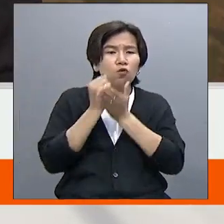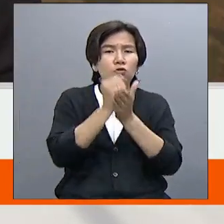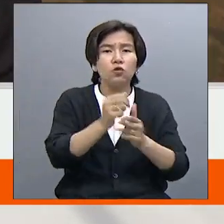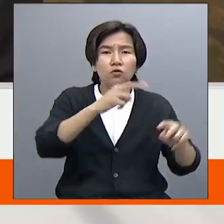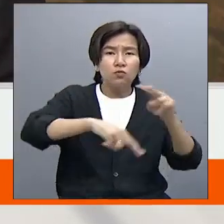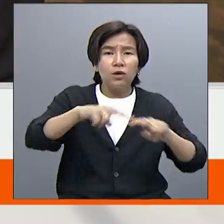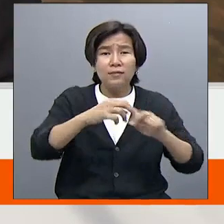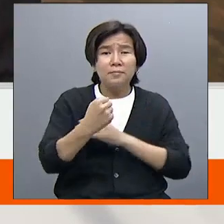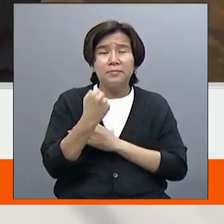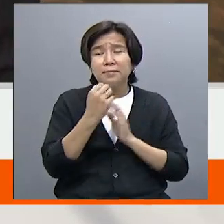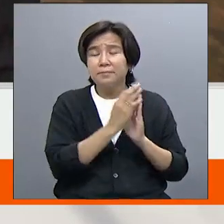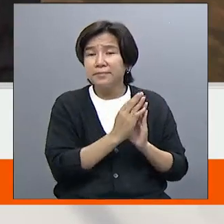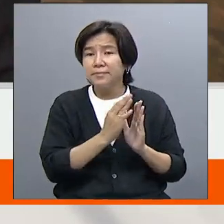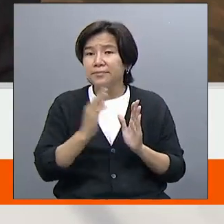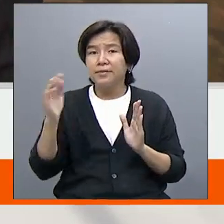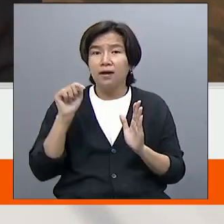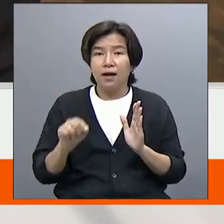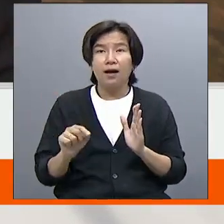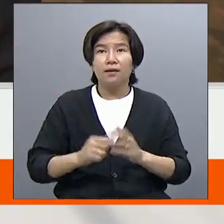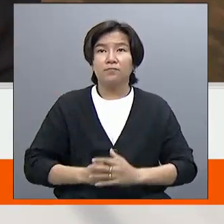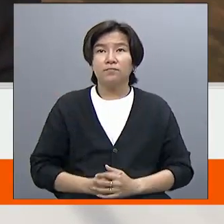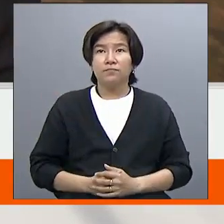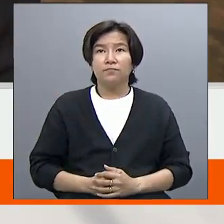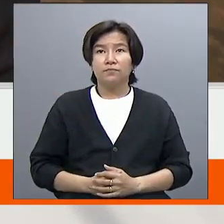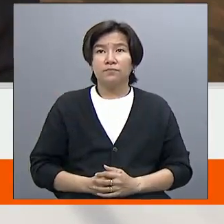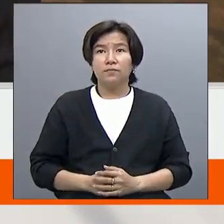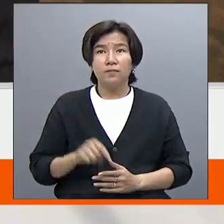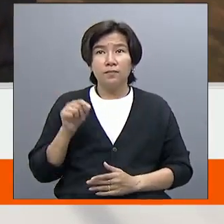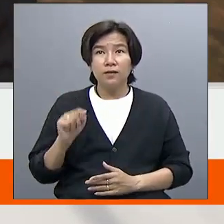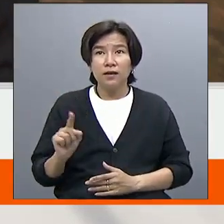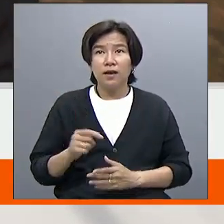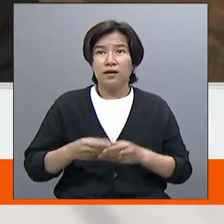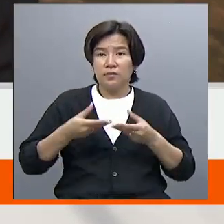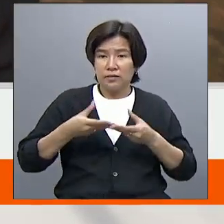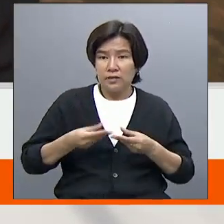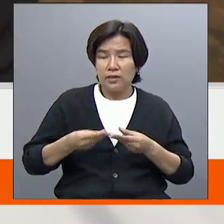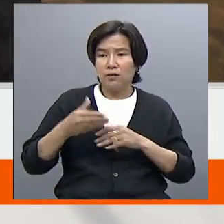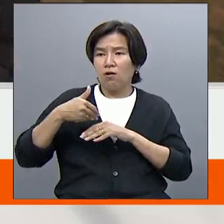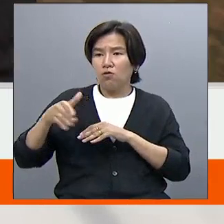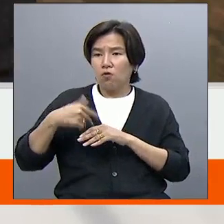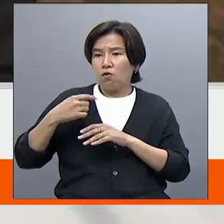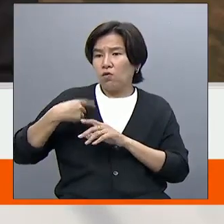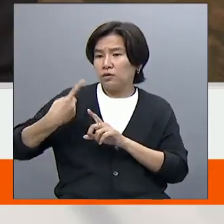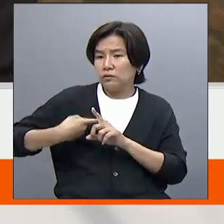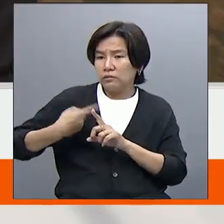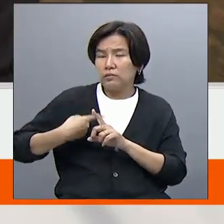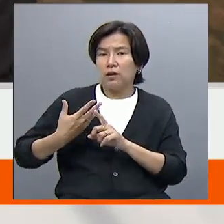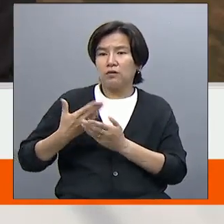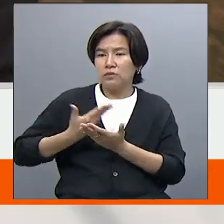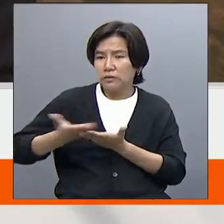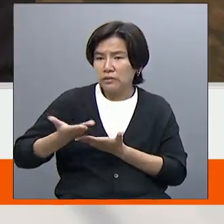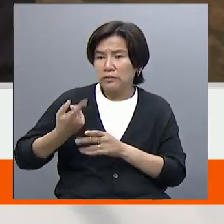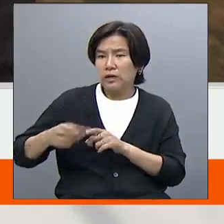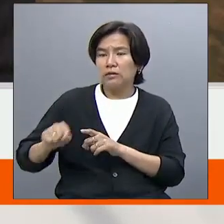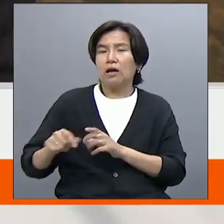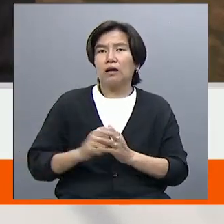ค่ะตอนนี้ในพื้นที่ก็เริ่มมีรายงานว่าเริ่มมีการเปลี่ยนมือที่ดินมีคนภายนอกเข้าไปอาศัยอันนี้ส่งของการเตรียมจะ